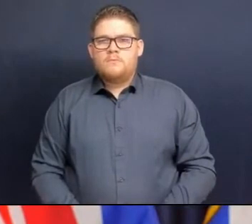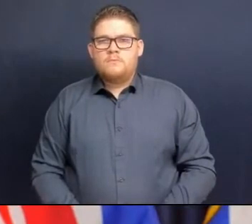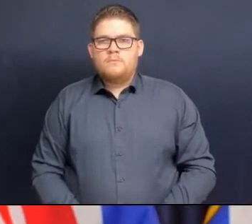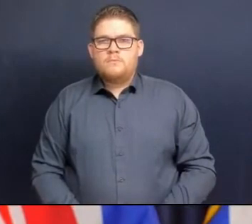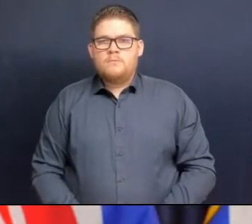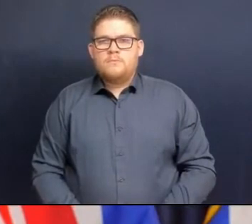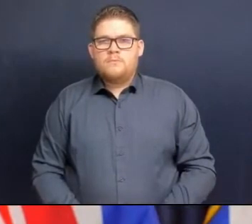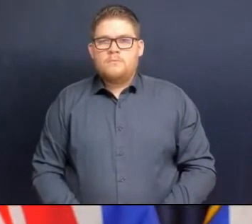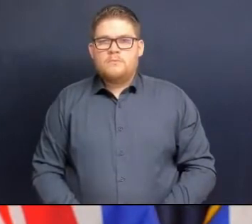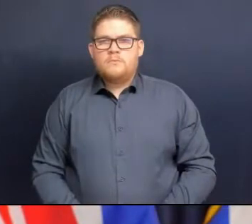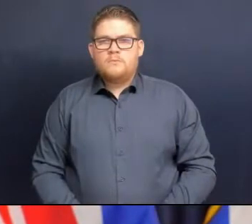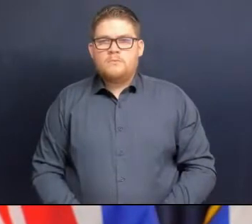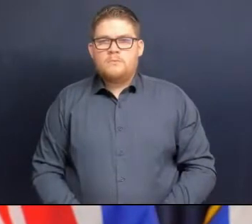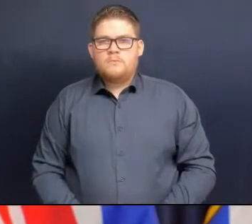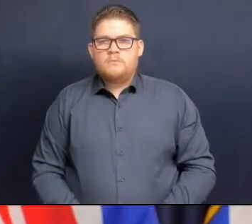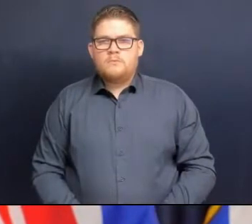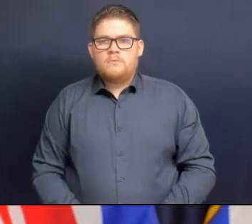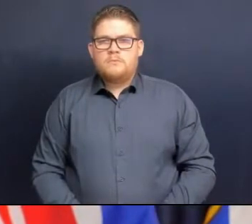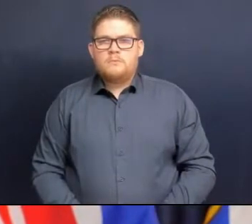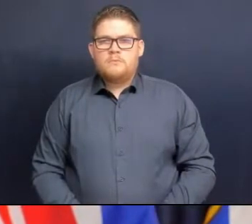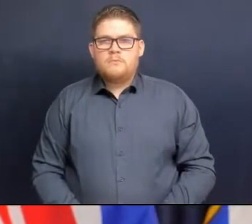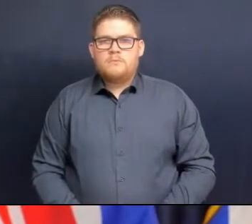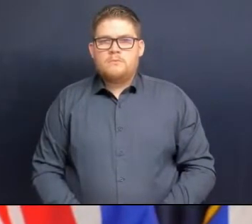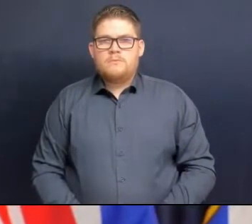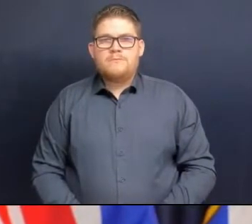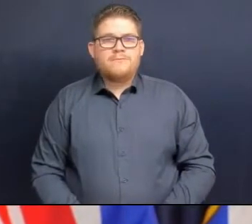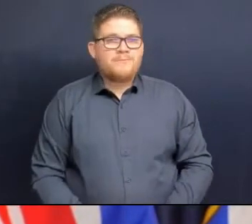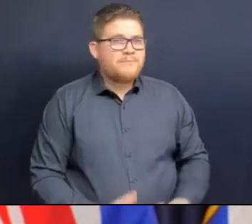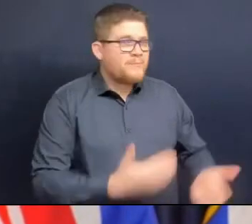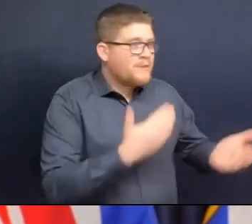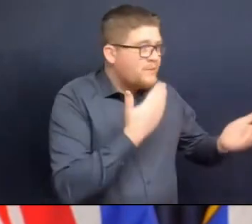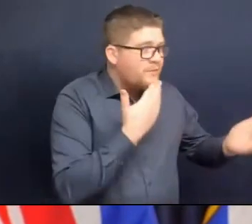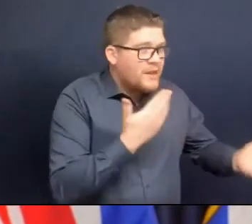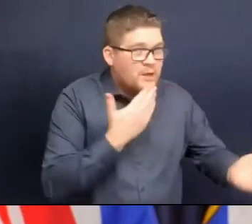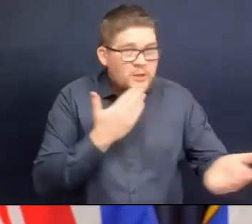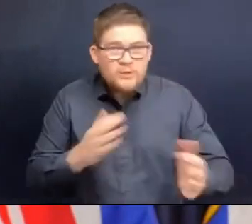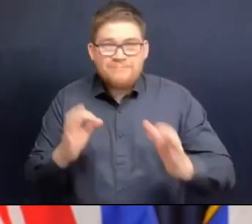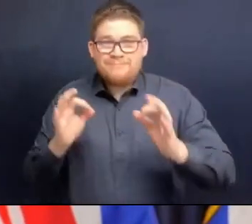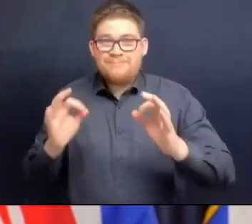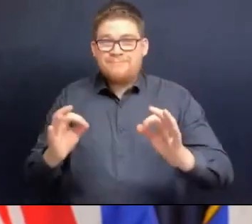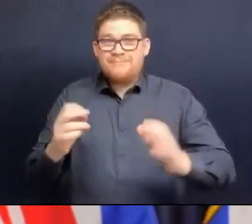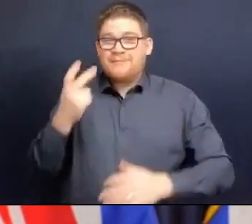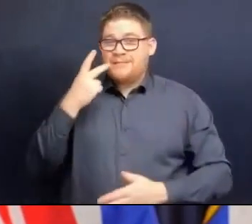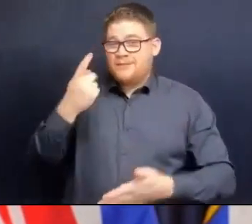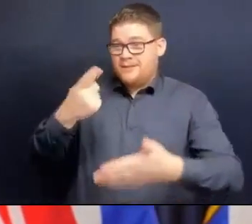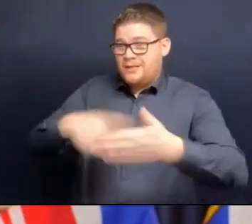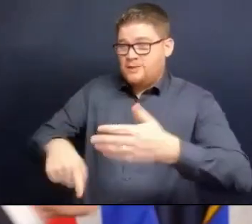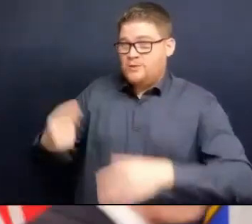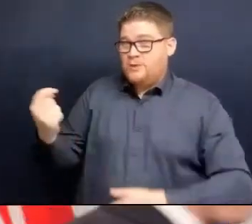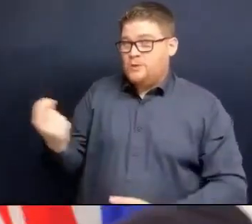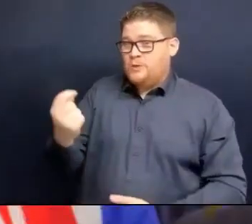un rendez-vous avec nous pour leur troisième dose. Thank you very much. Merci beaucoup. We'll see you next Tuesday.